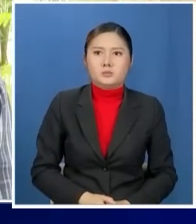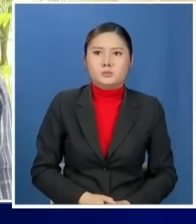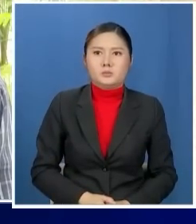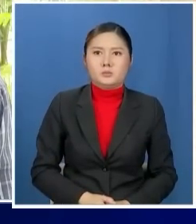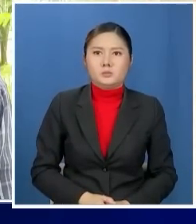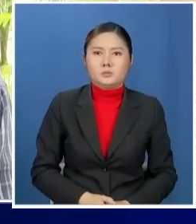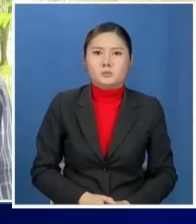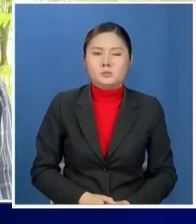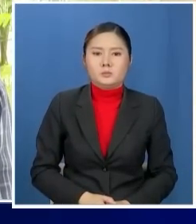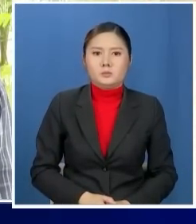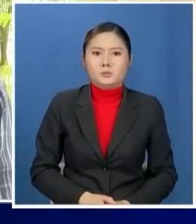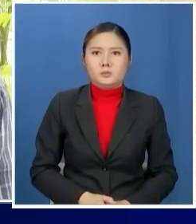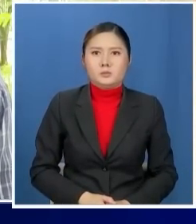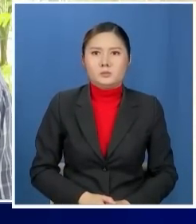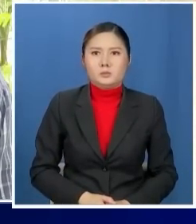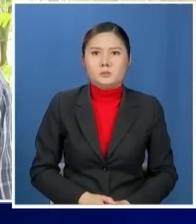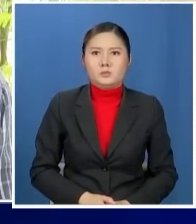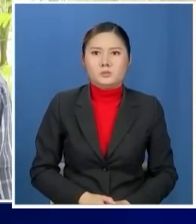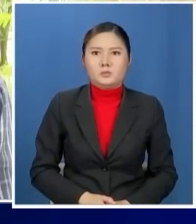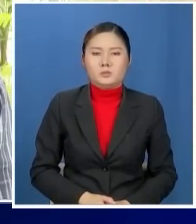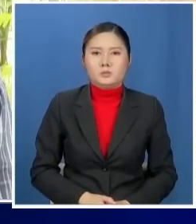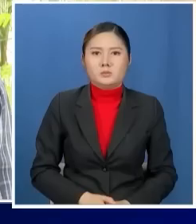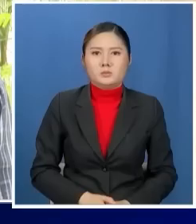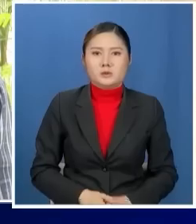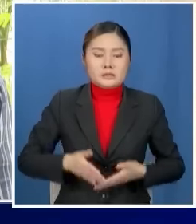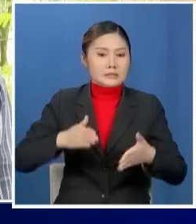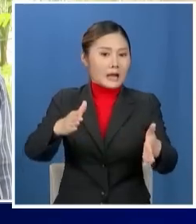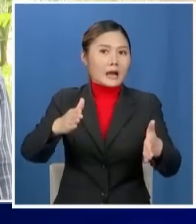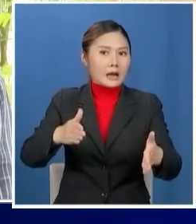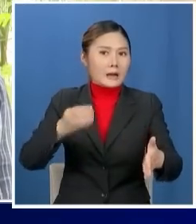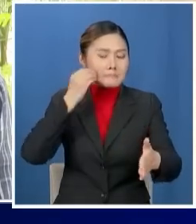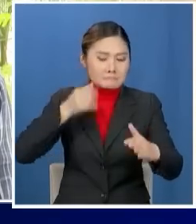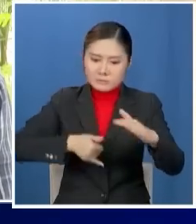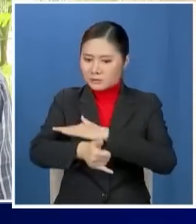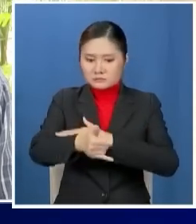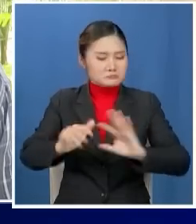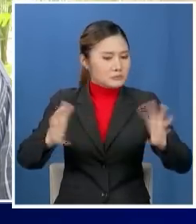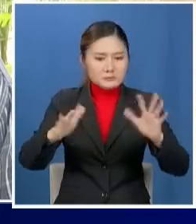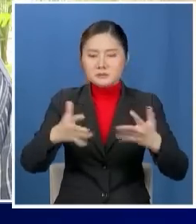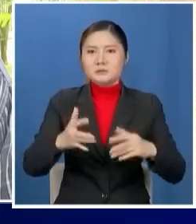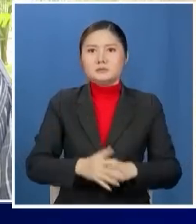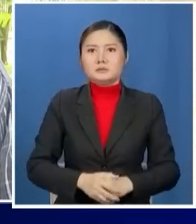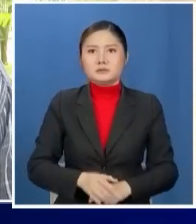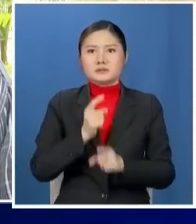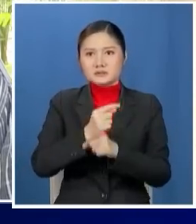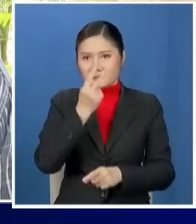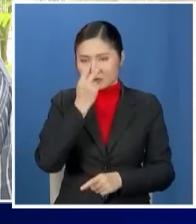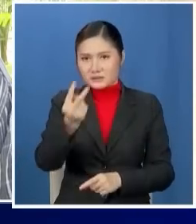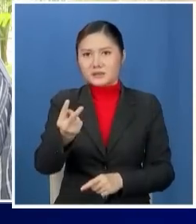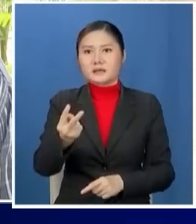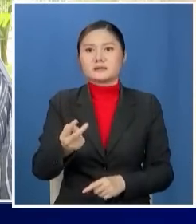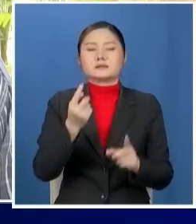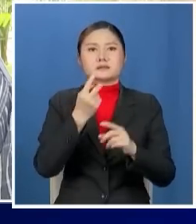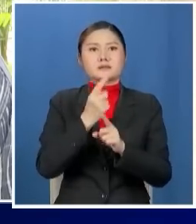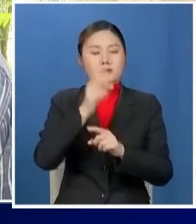ถึงเนี่ยคุณลุงมันมีร่องรอยอะไรไหมในทางเข้าบ้านของคุณลุง ก็ไม่มีร่องรอยลักษณะก็ตามที่เห็นตาม